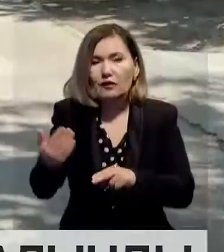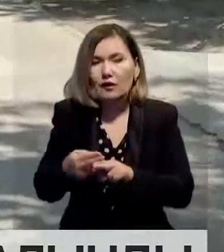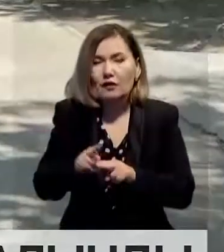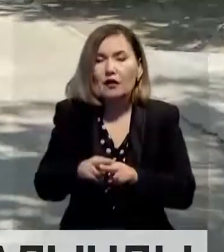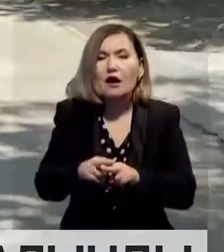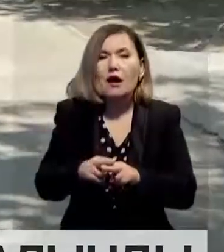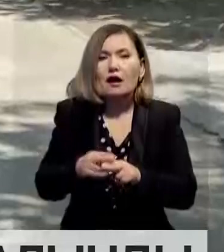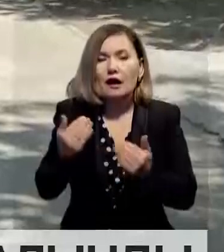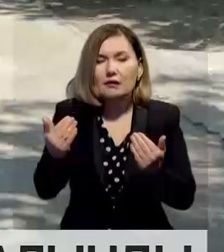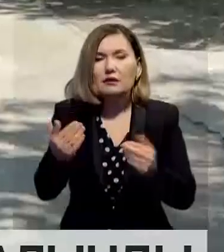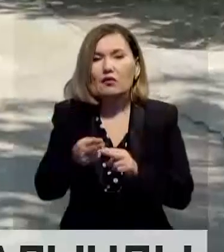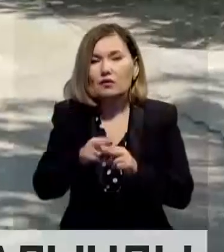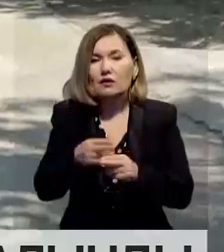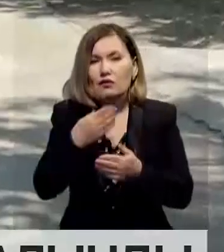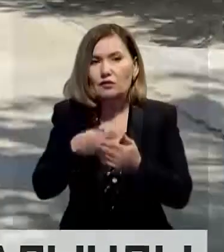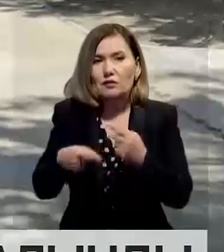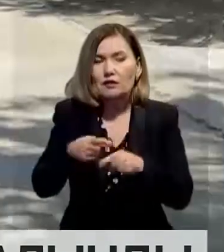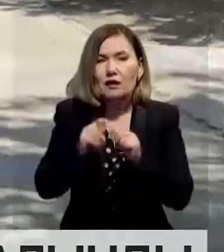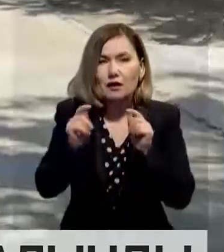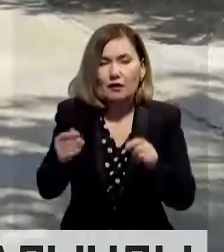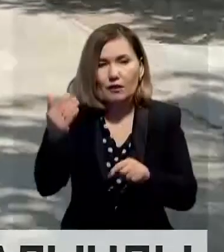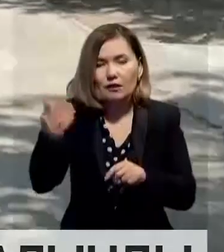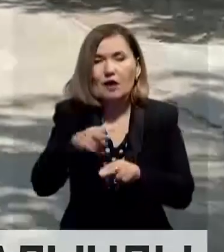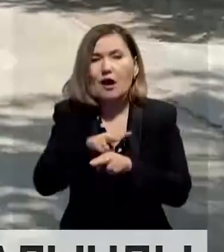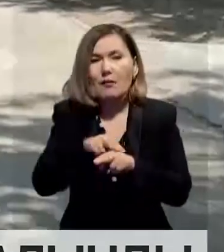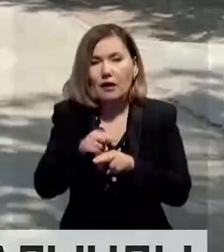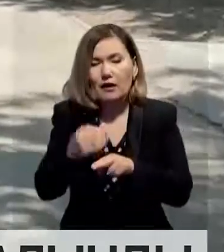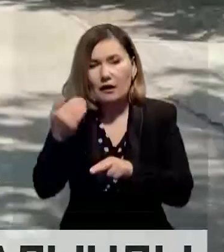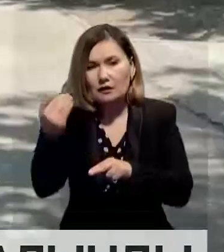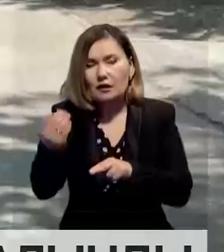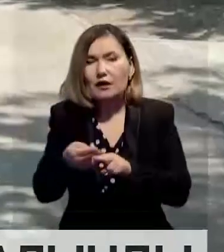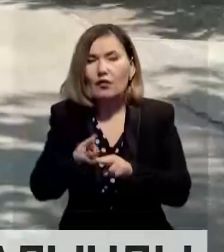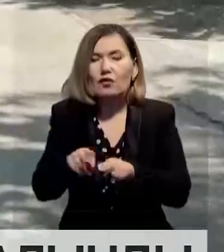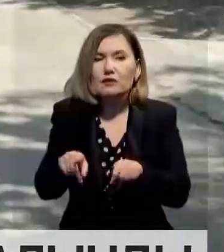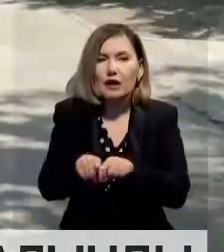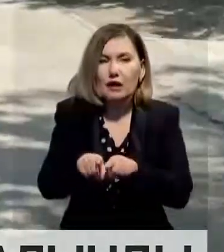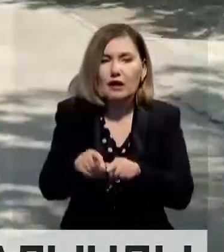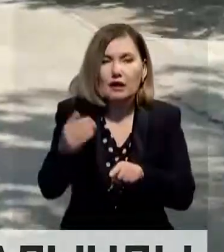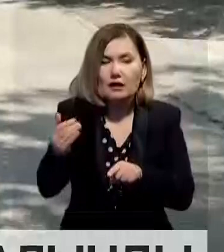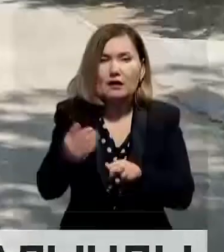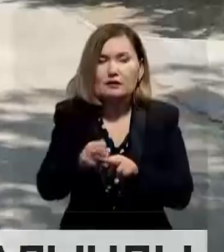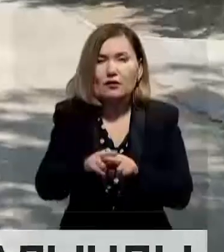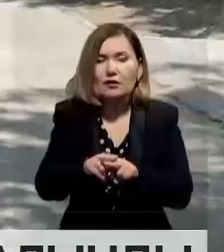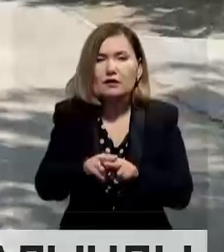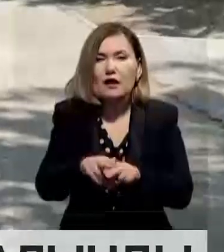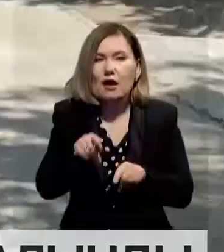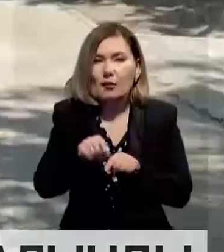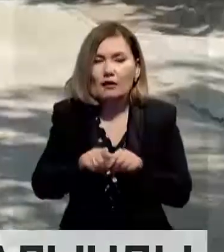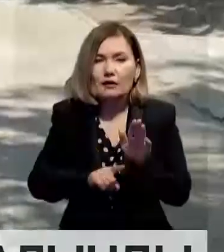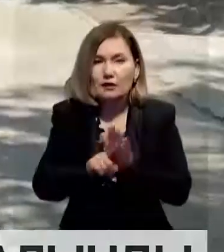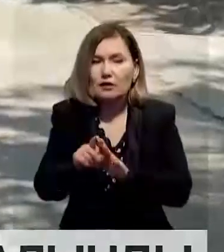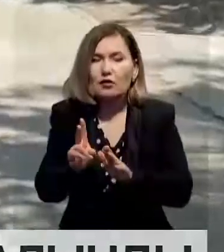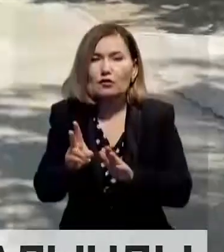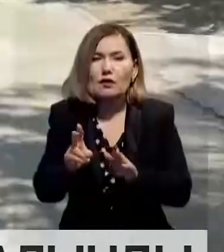паровоздар, батуттар қойылған жағдайда полиция қызметкерлерімен, кәсіпкерлік бөлімімен шаралары алынады